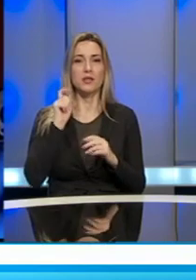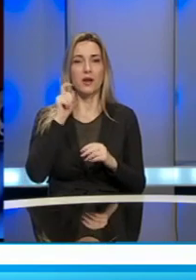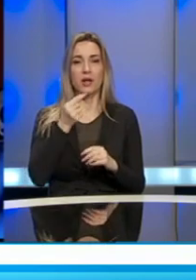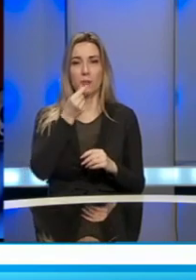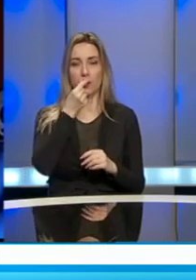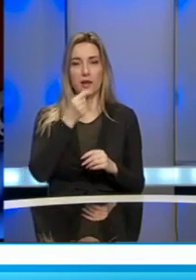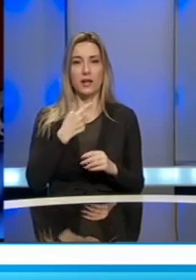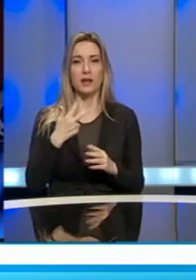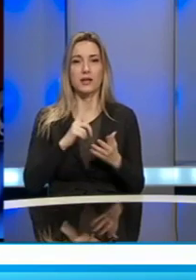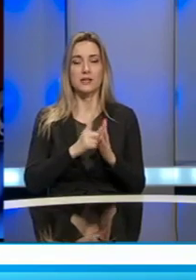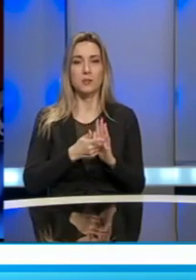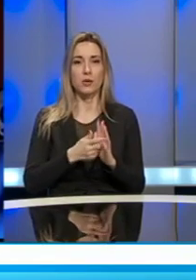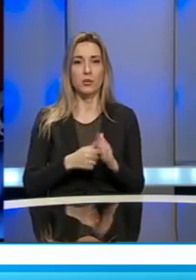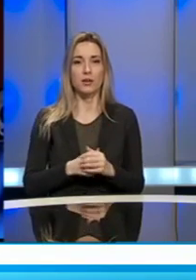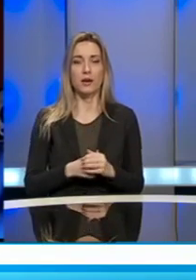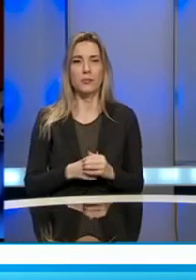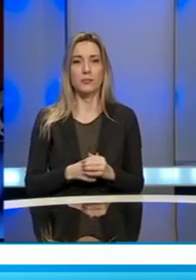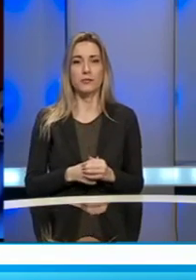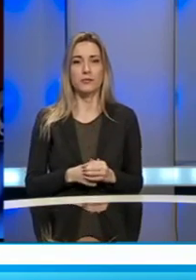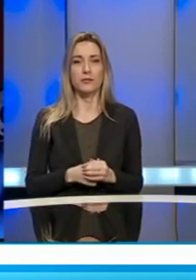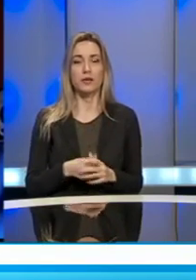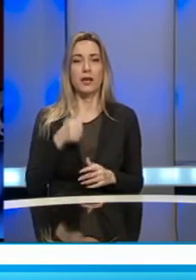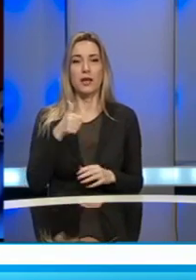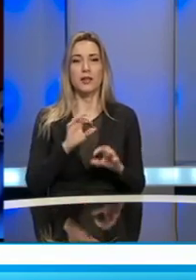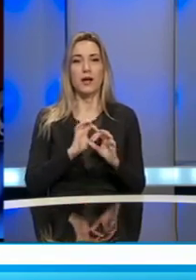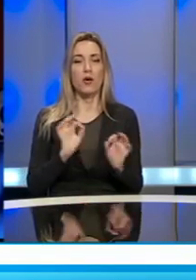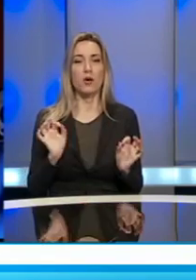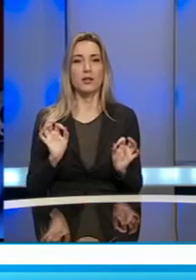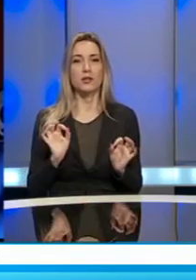sati 30 minuta. Jedno odlično,